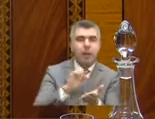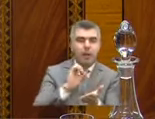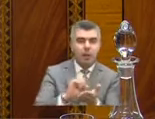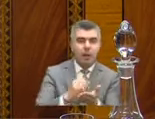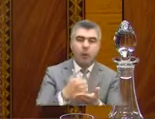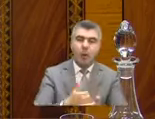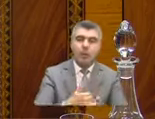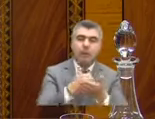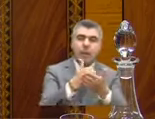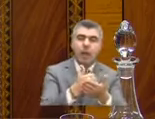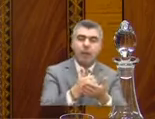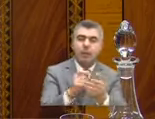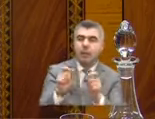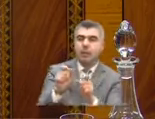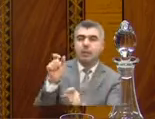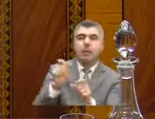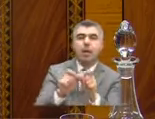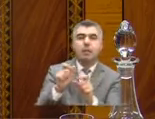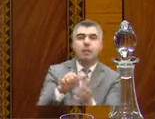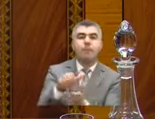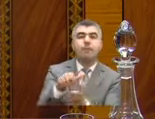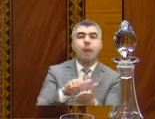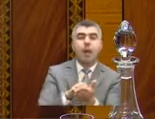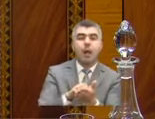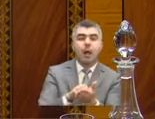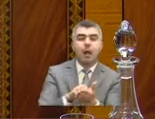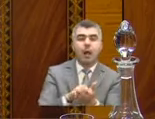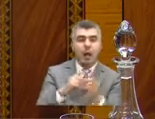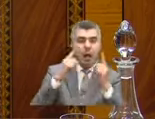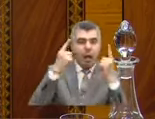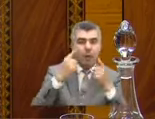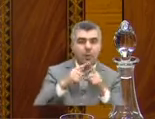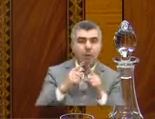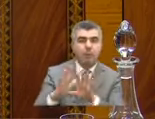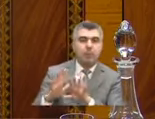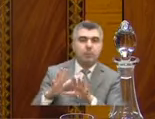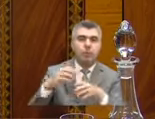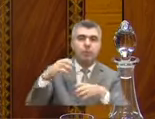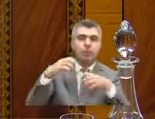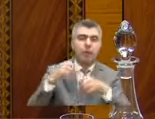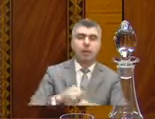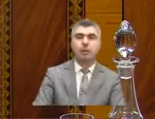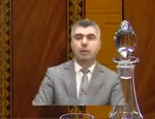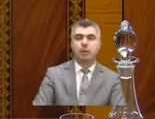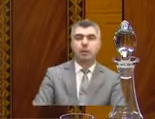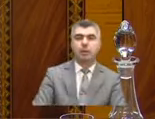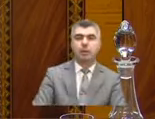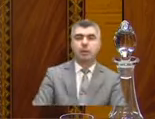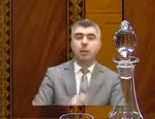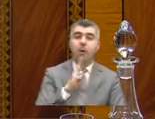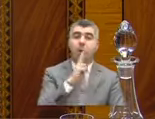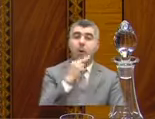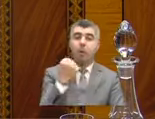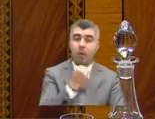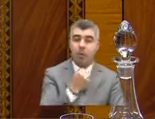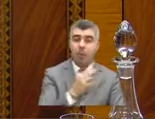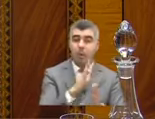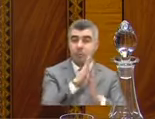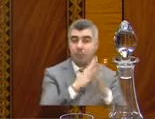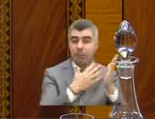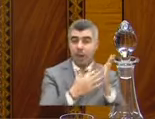وتقديم الدعم للكسابة الذين فقدوا مواشيهم جراء الفيضانات. وقد خصصت الحكومة لهذا